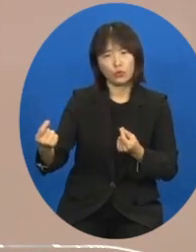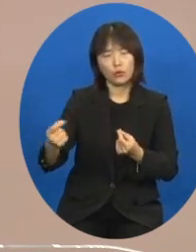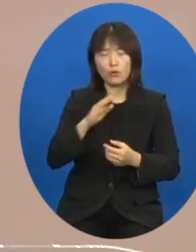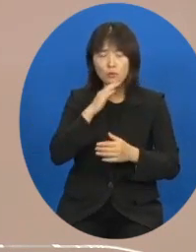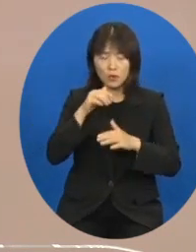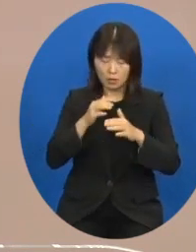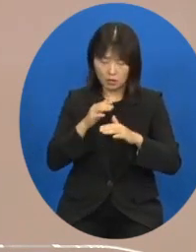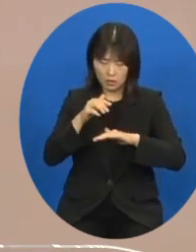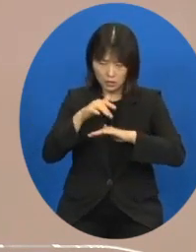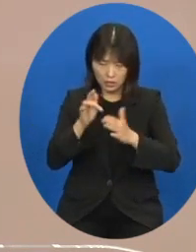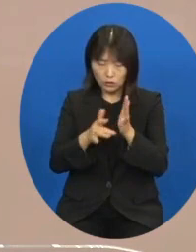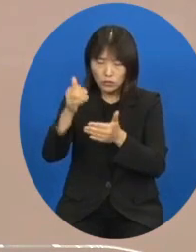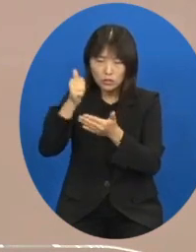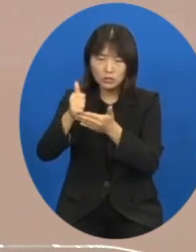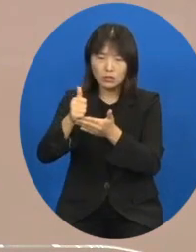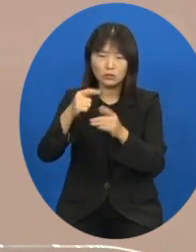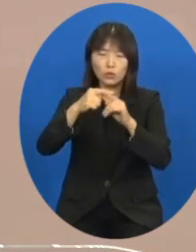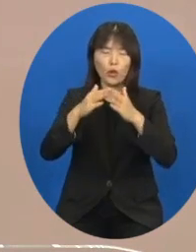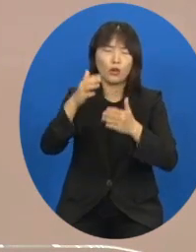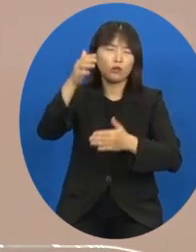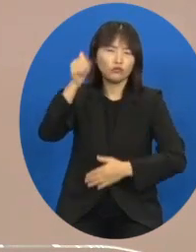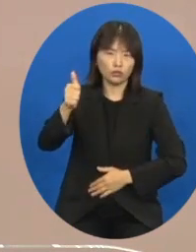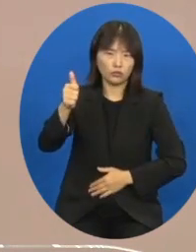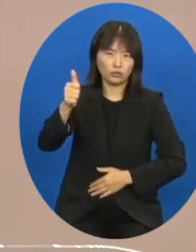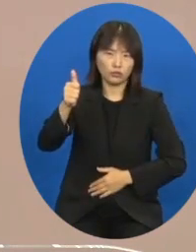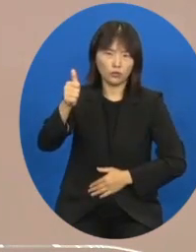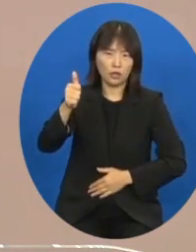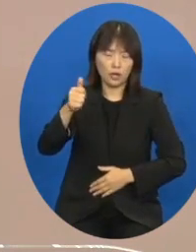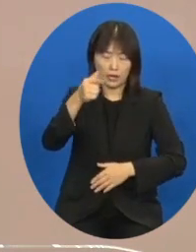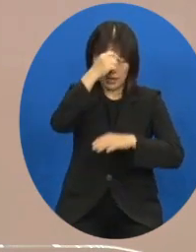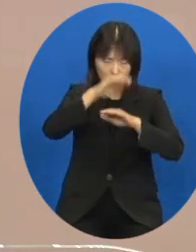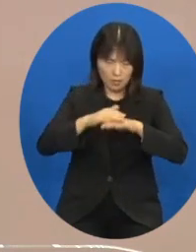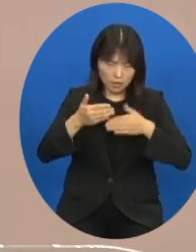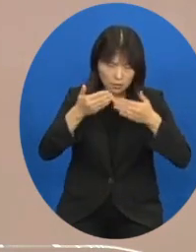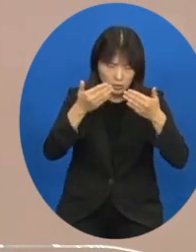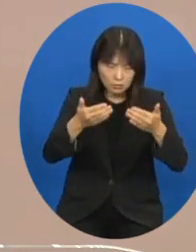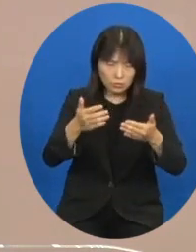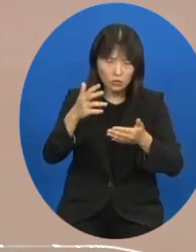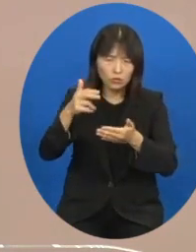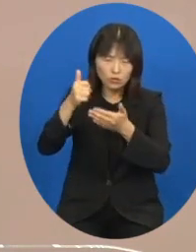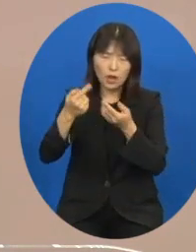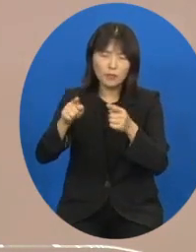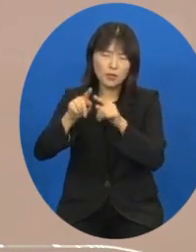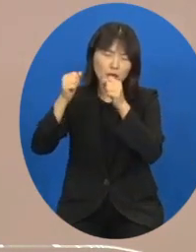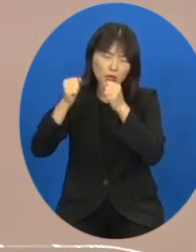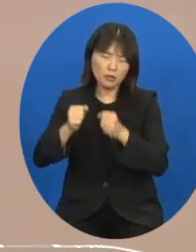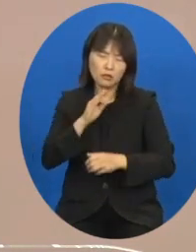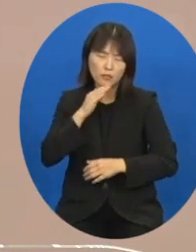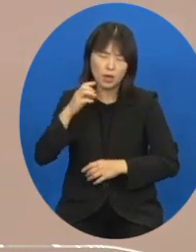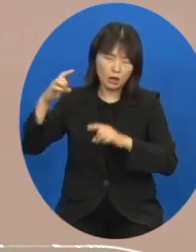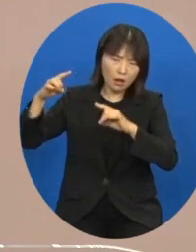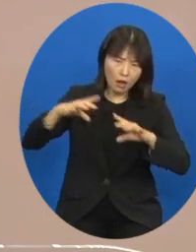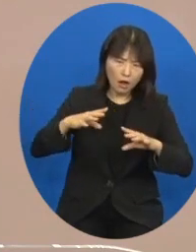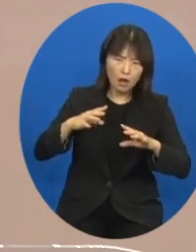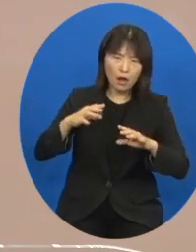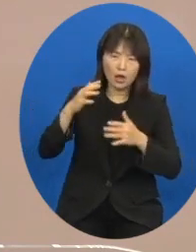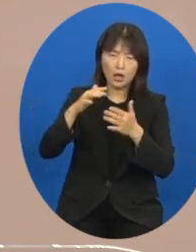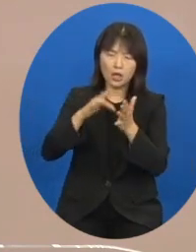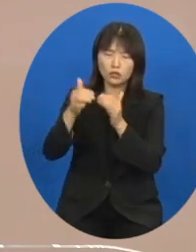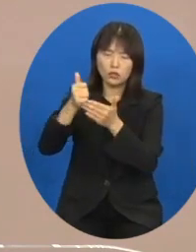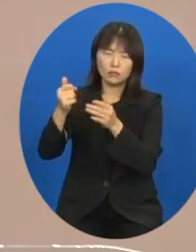예수님이 그 교회 주인이시구나. 예배를 드리면 주님이 함께 계시는 게 정말 느껴지고